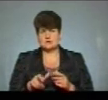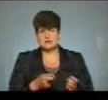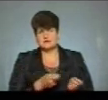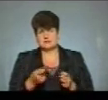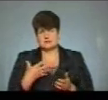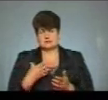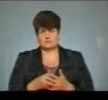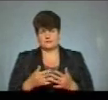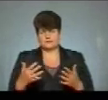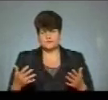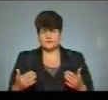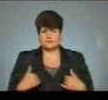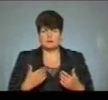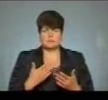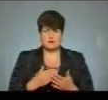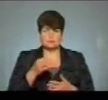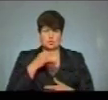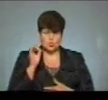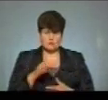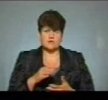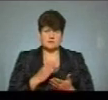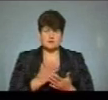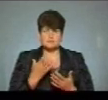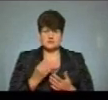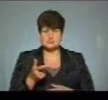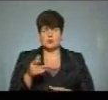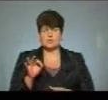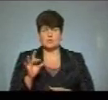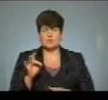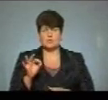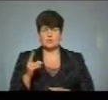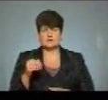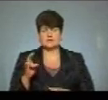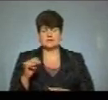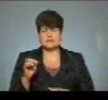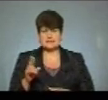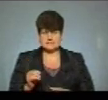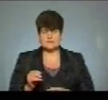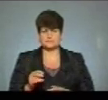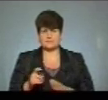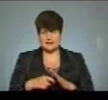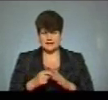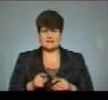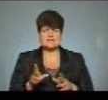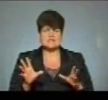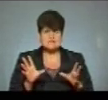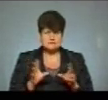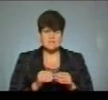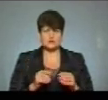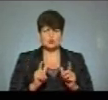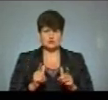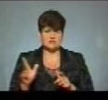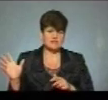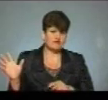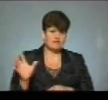продукції. Ми маємо вже досвід, маємо ще один кар'єр Городниця, де за спільної згоди всіх і власників